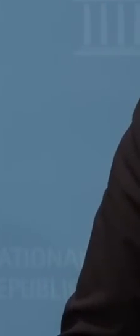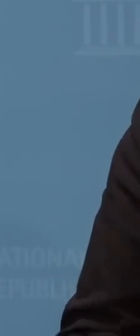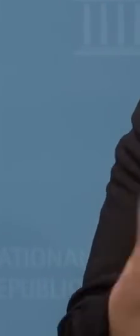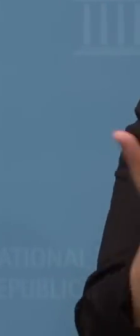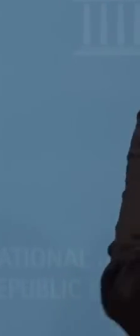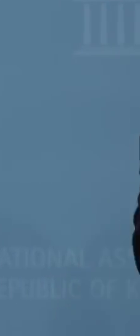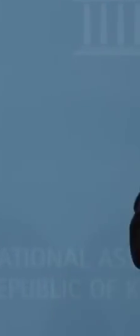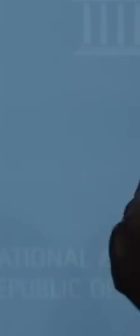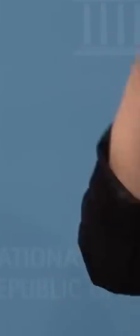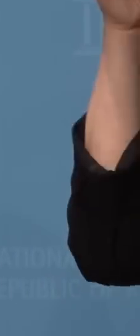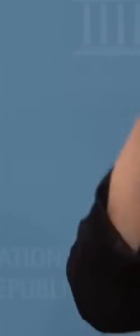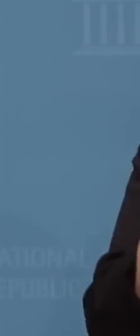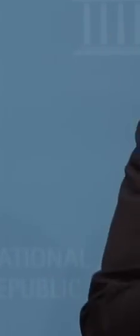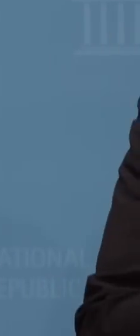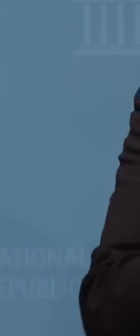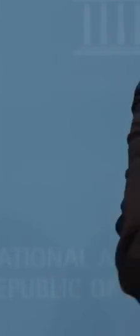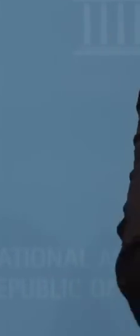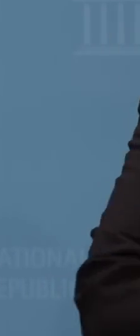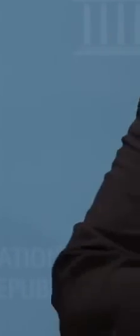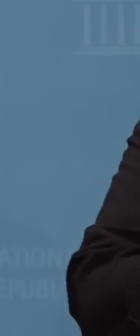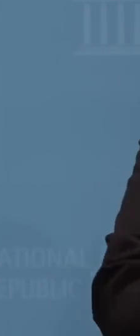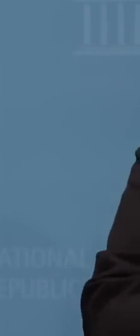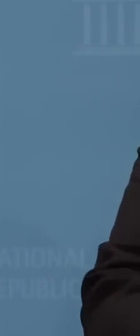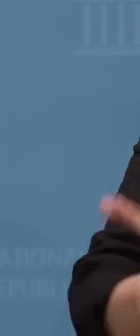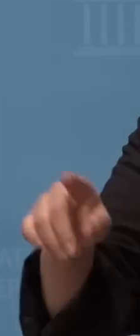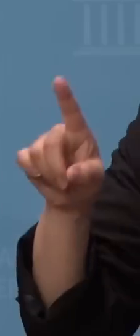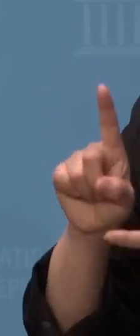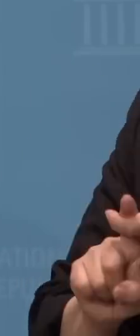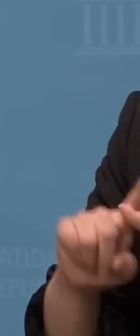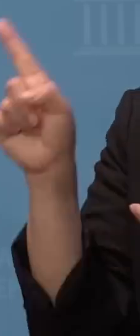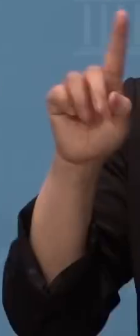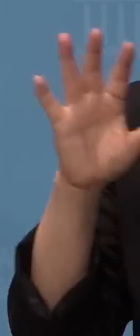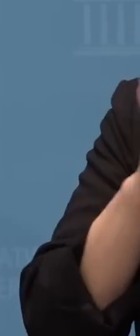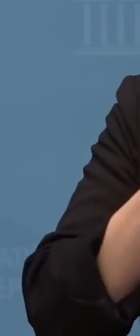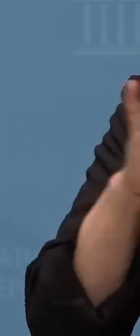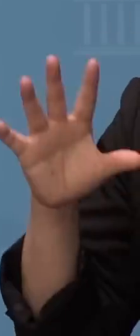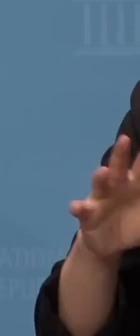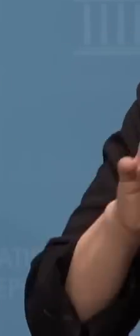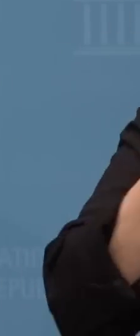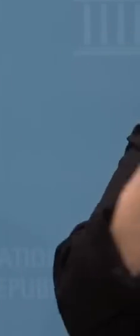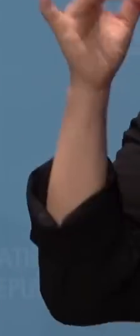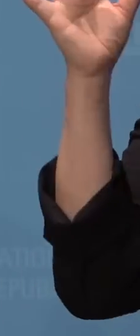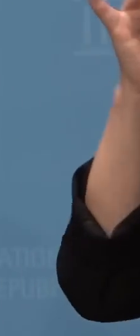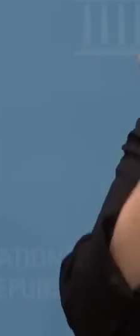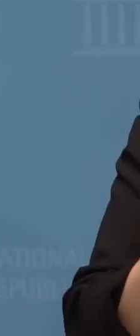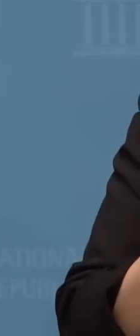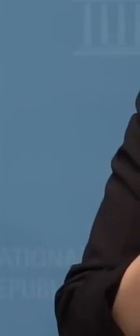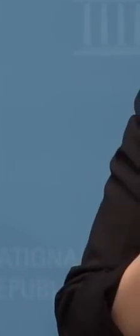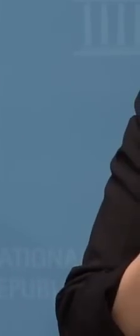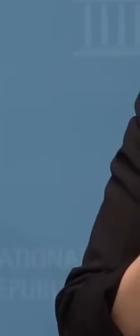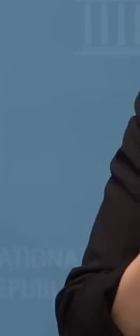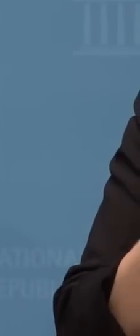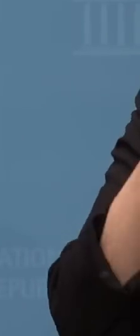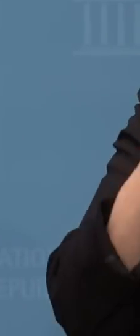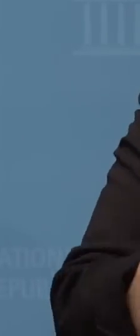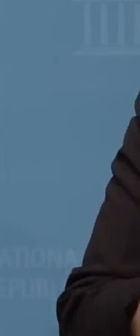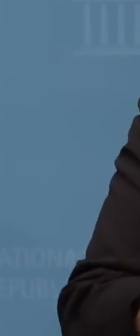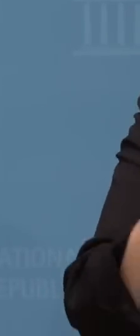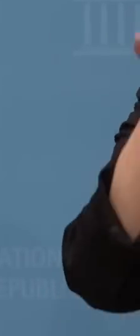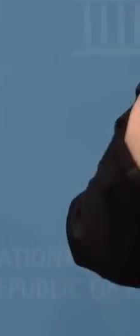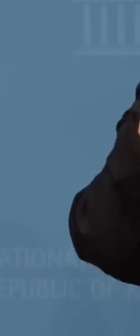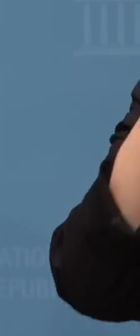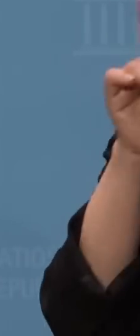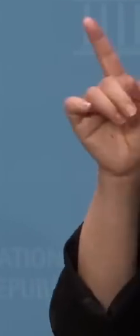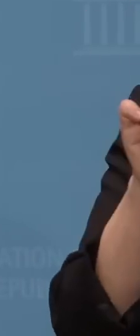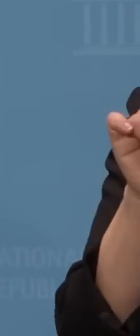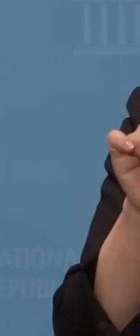진보와 보수, 좌파와 우파를 막론하고 모든 국민이 동의하는 가치가 있습니다.